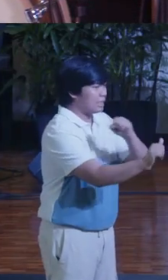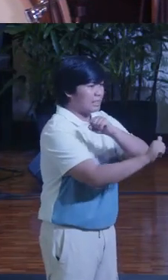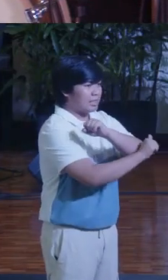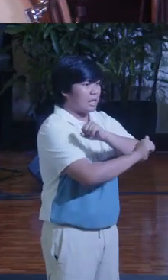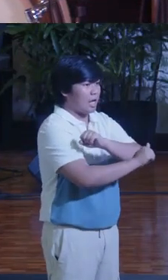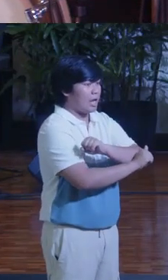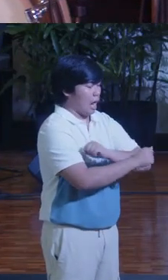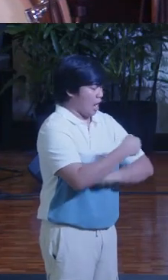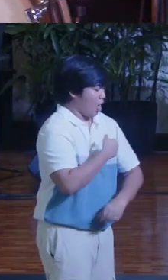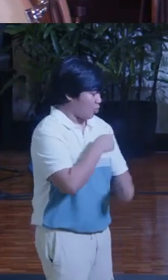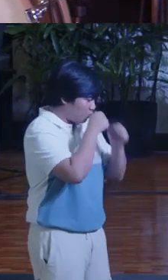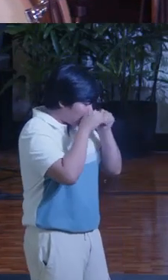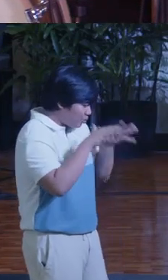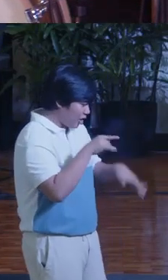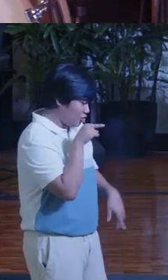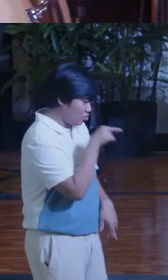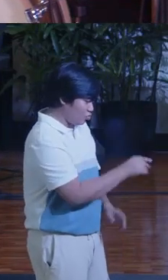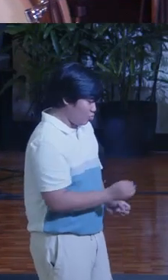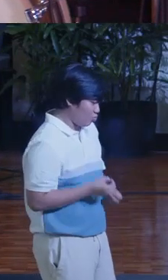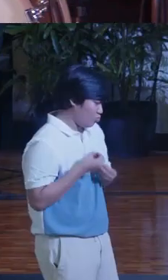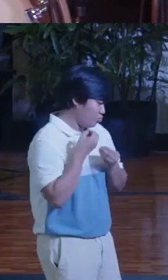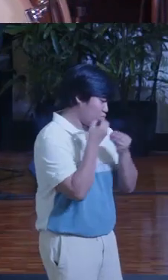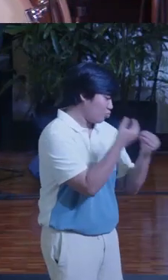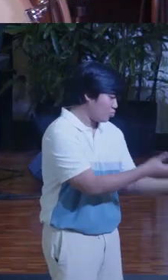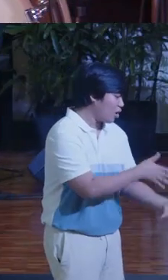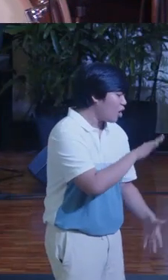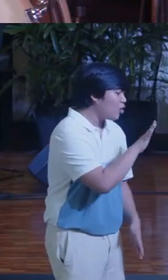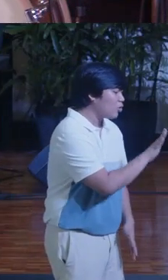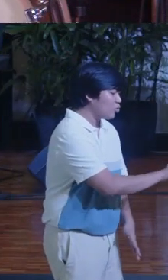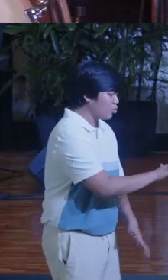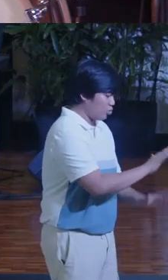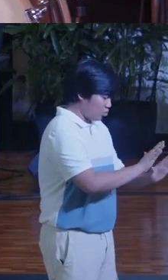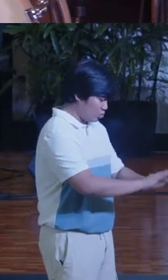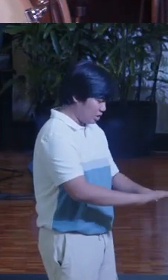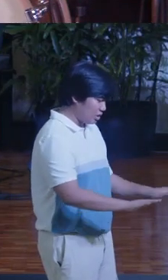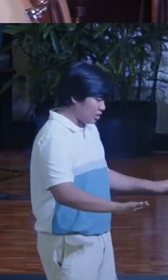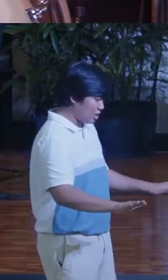bless you, and in your offspring,